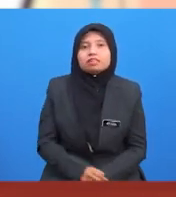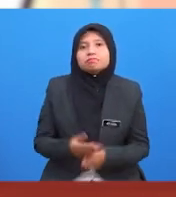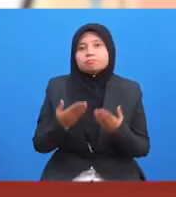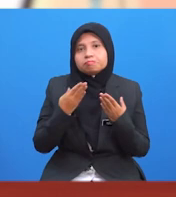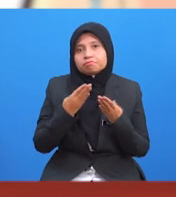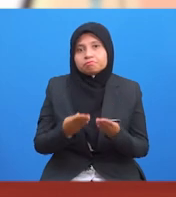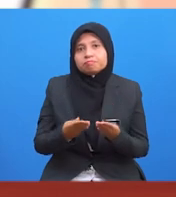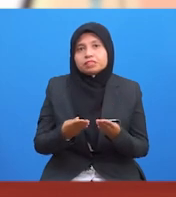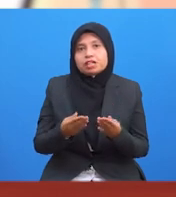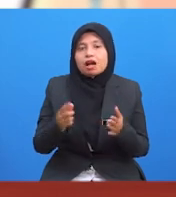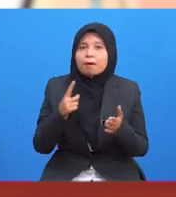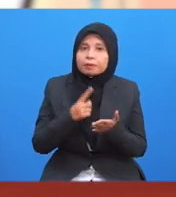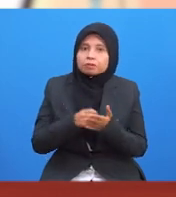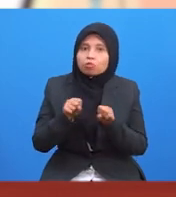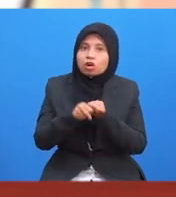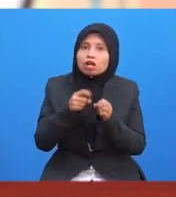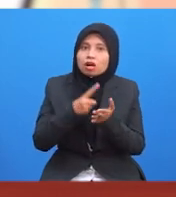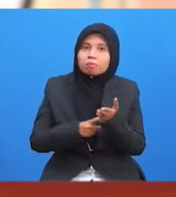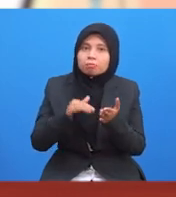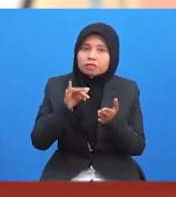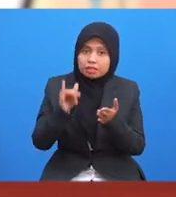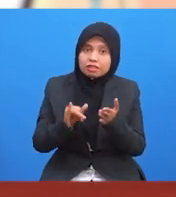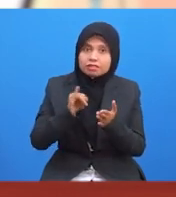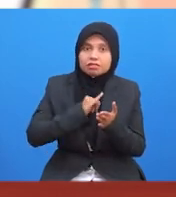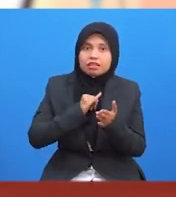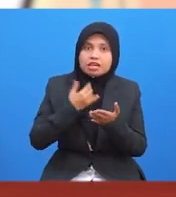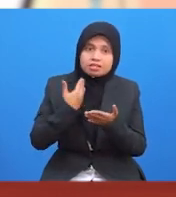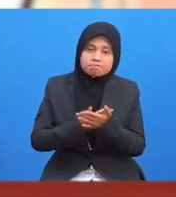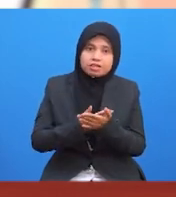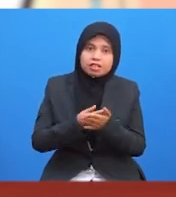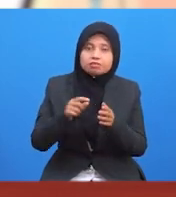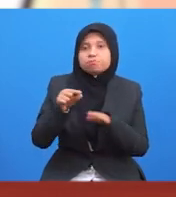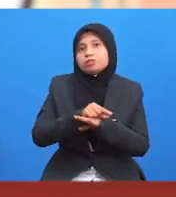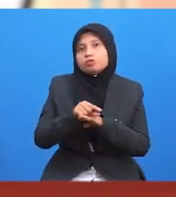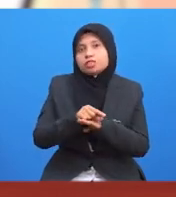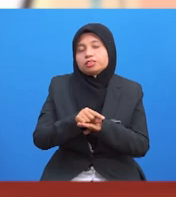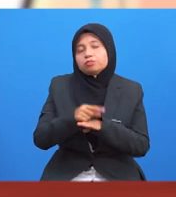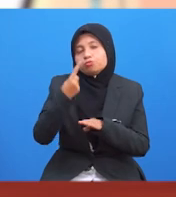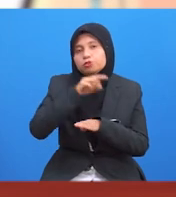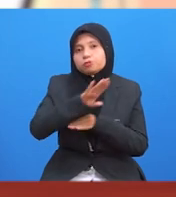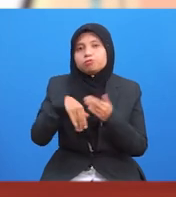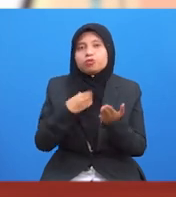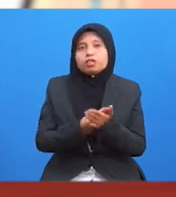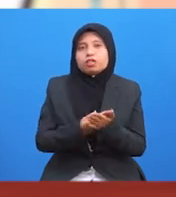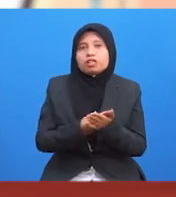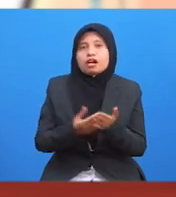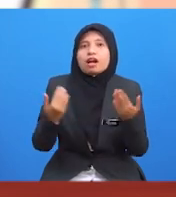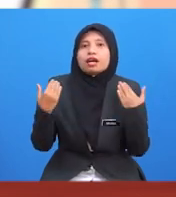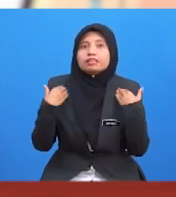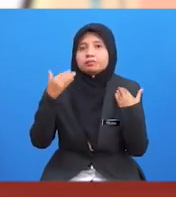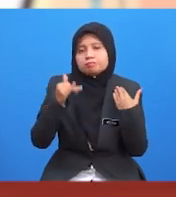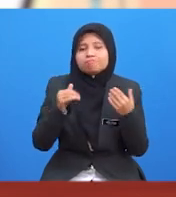Baiklah, sekian dari saya. Semoga apa yang saya sampaikan ini berguna untuk kamu semua. Semoga di antara kamu